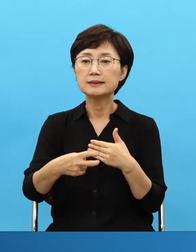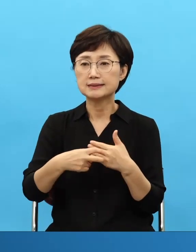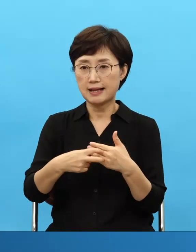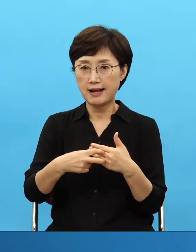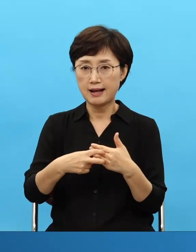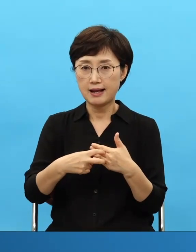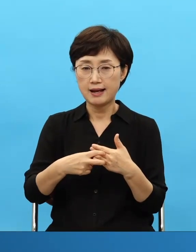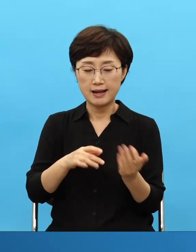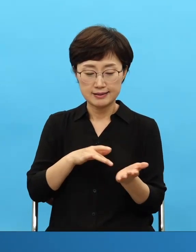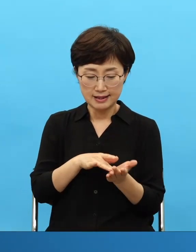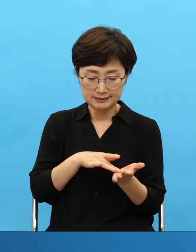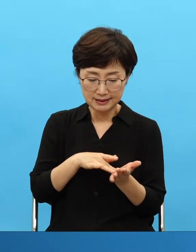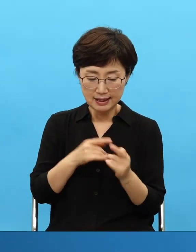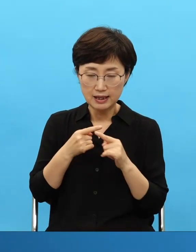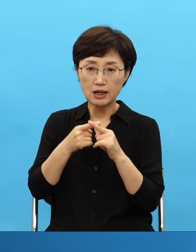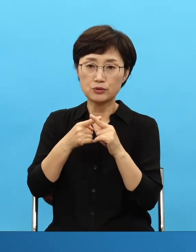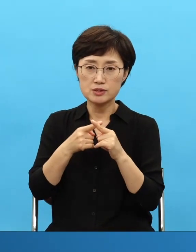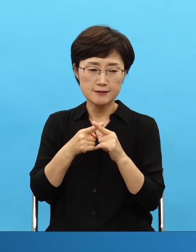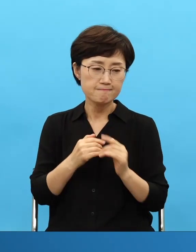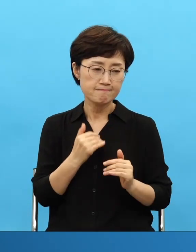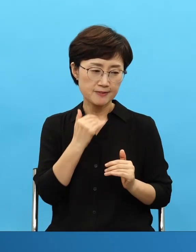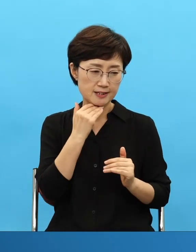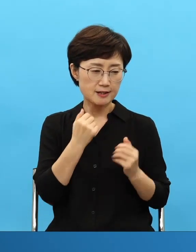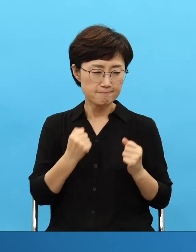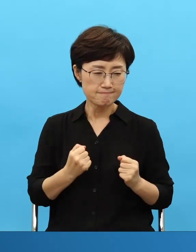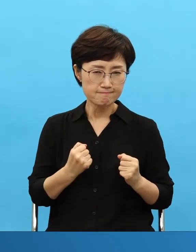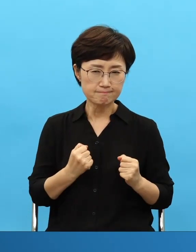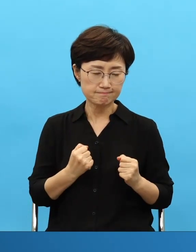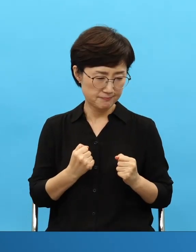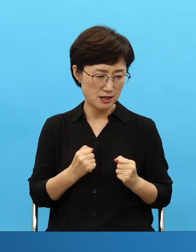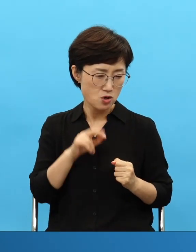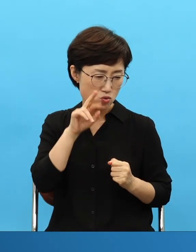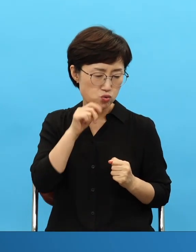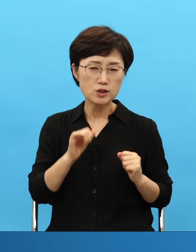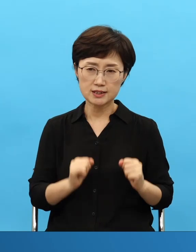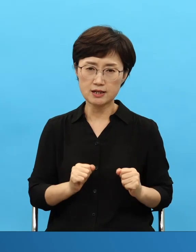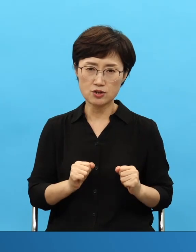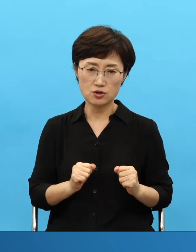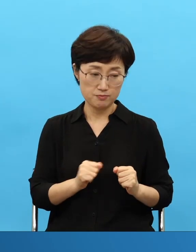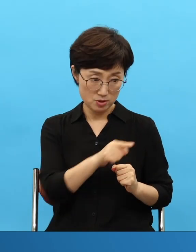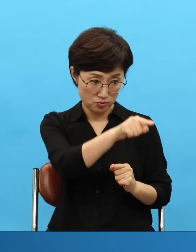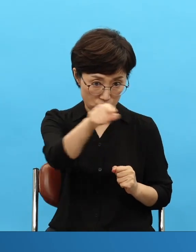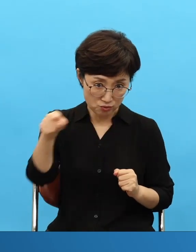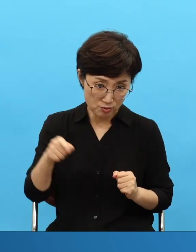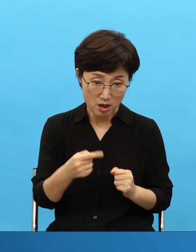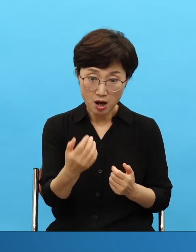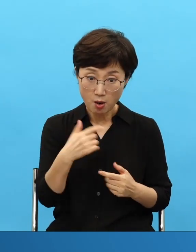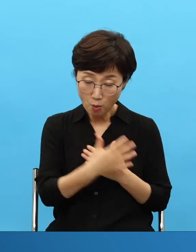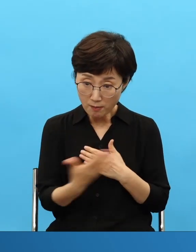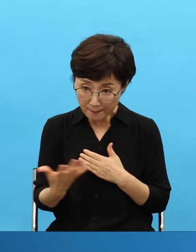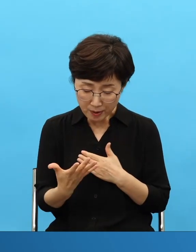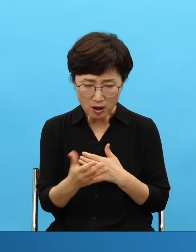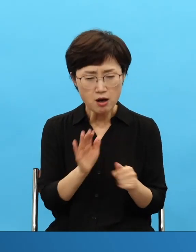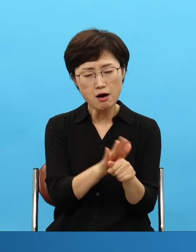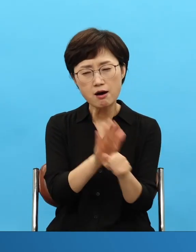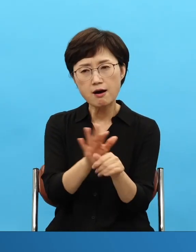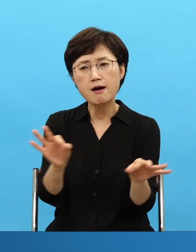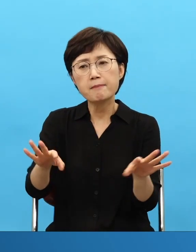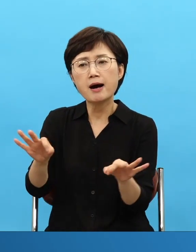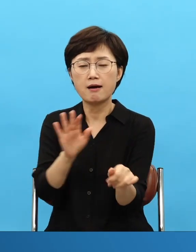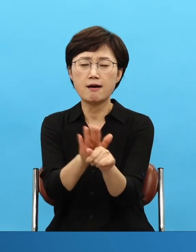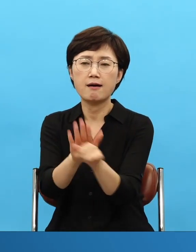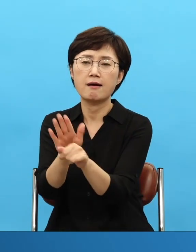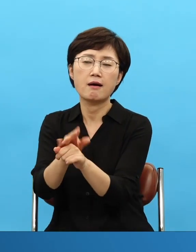의사, 약사, 간호사 등 의료진이 상주하며 국내외 렘넌트와 해외 사명자들이 안전하게 대회에 참여할 수